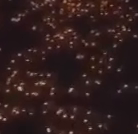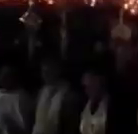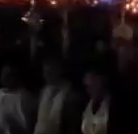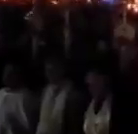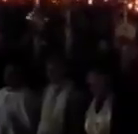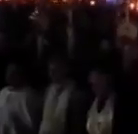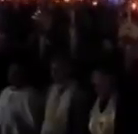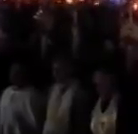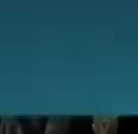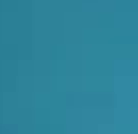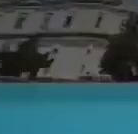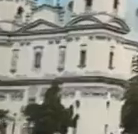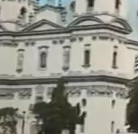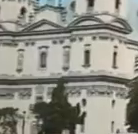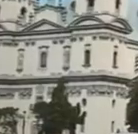Музика